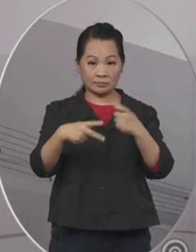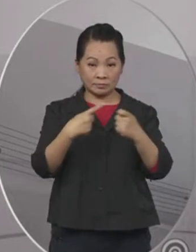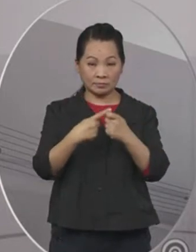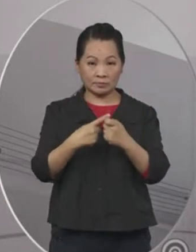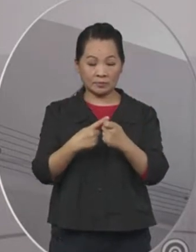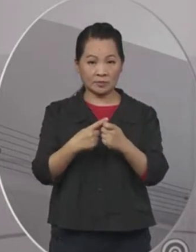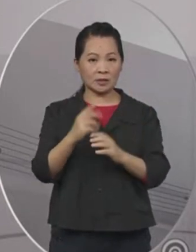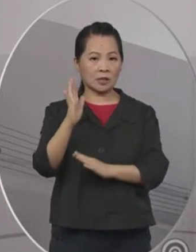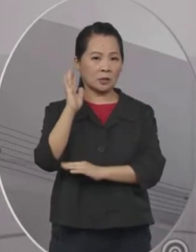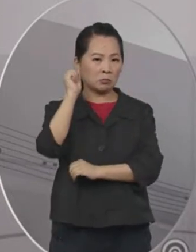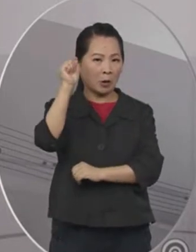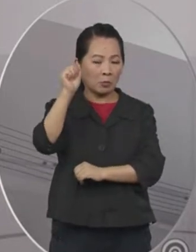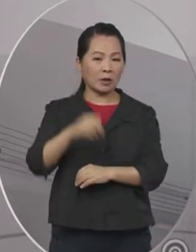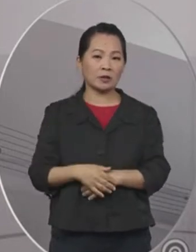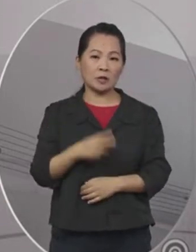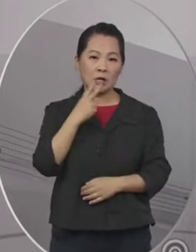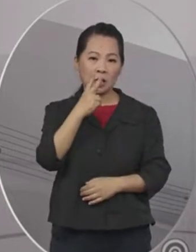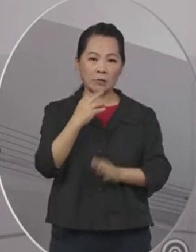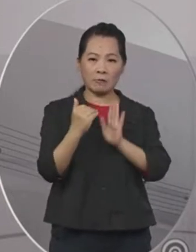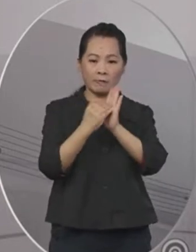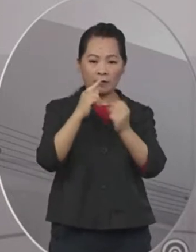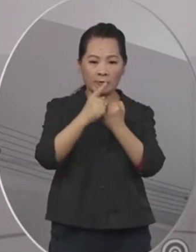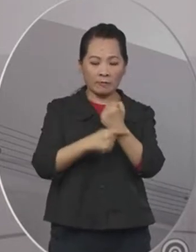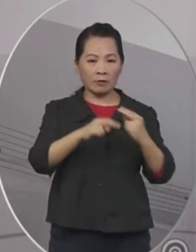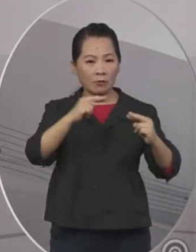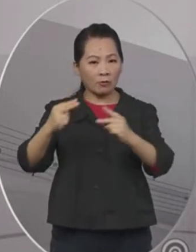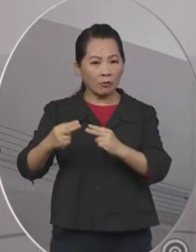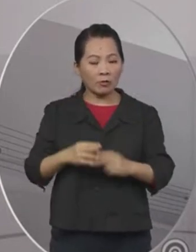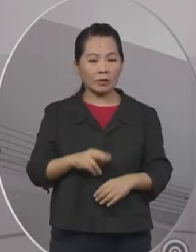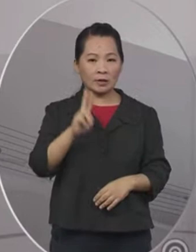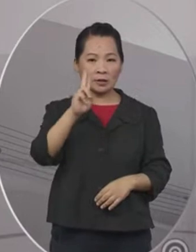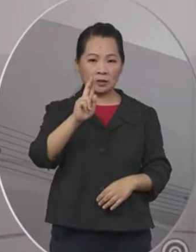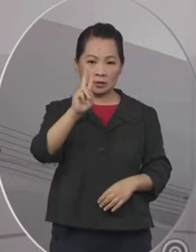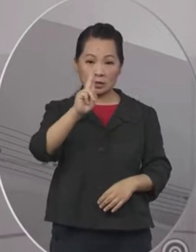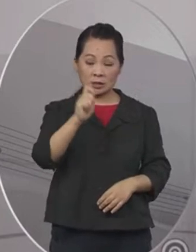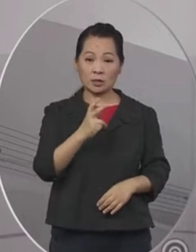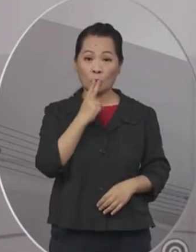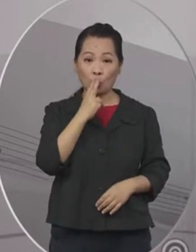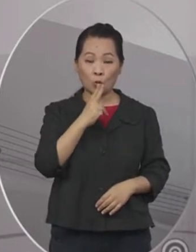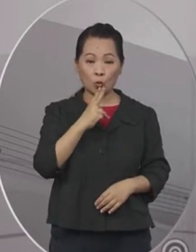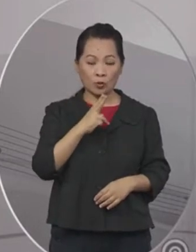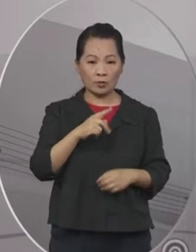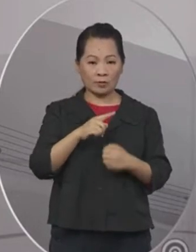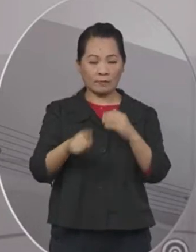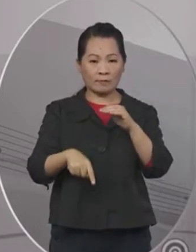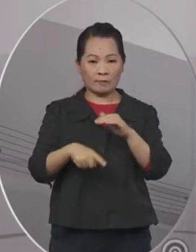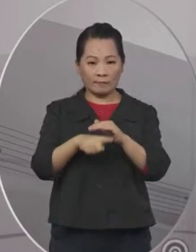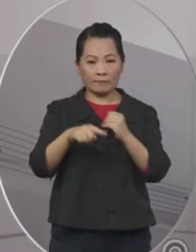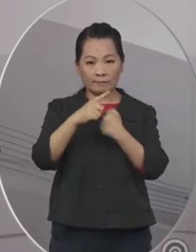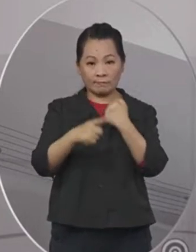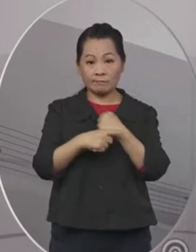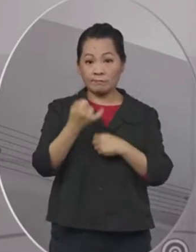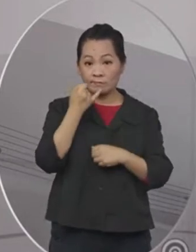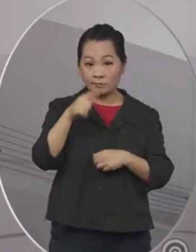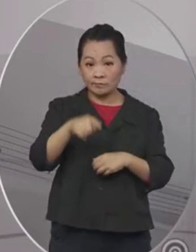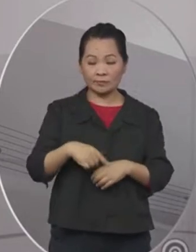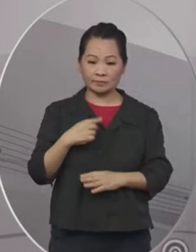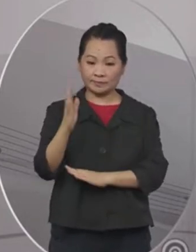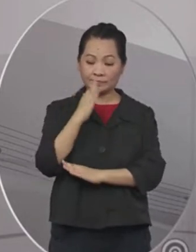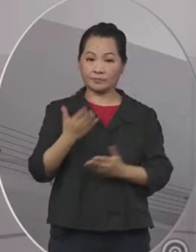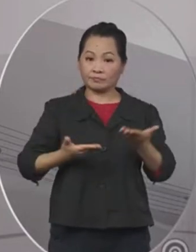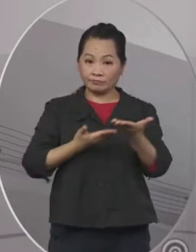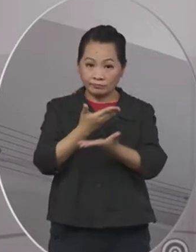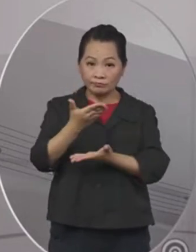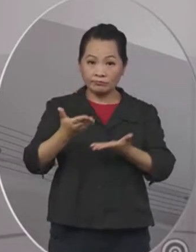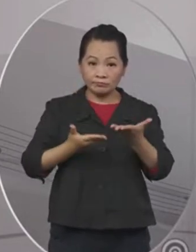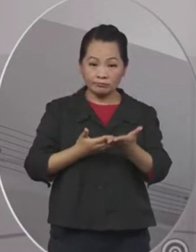社运，推动烟害防治法修法，电子烟合法化，在我与政府沟通交